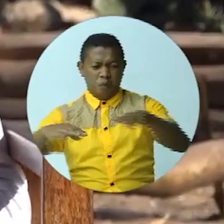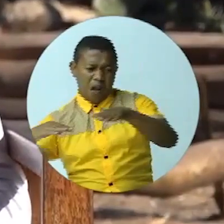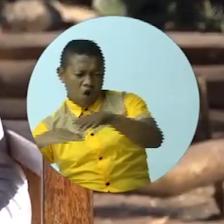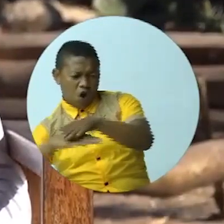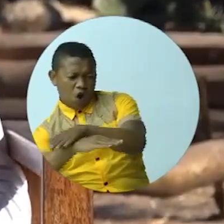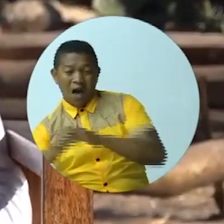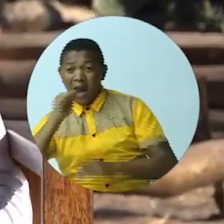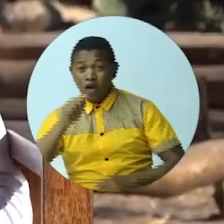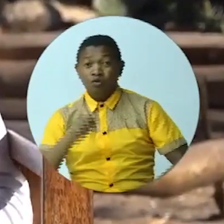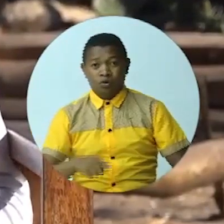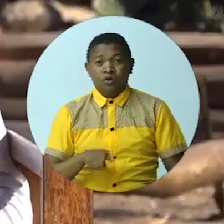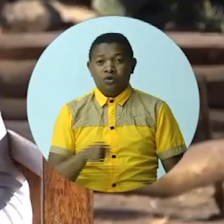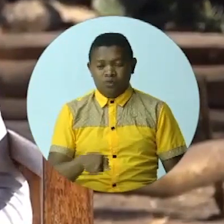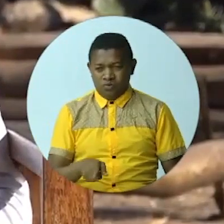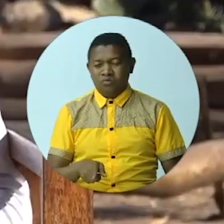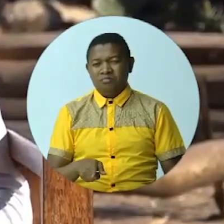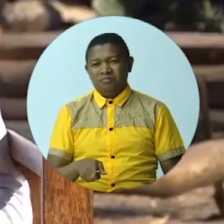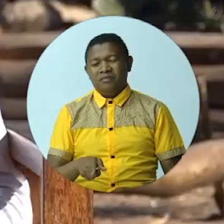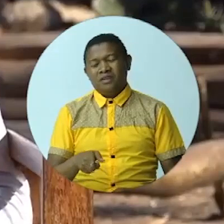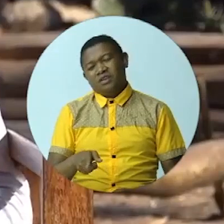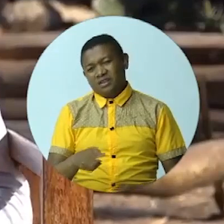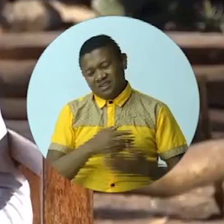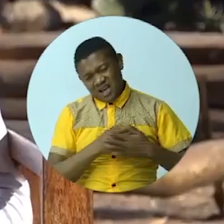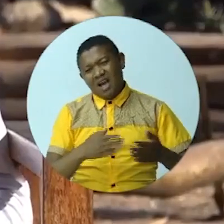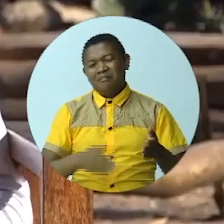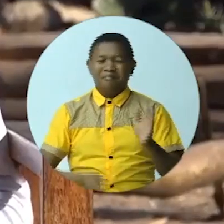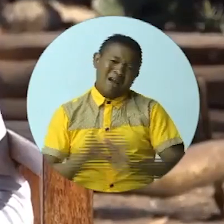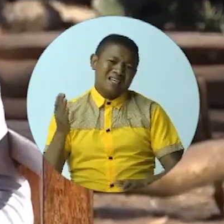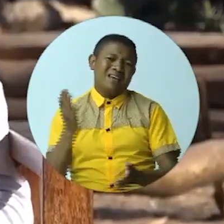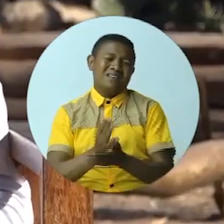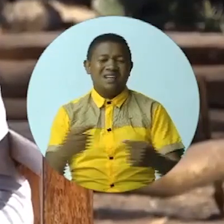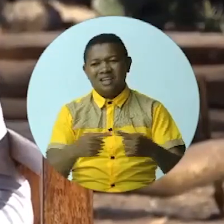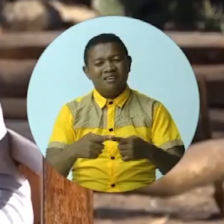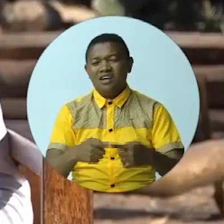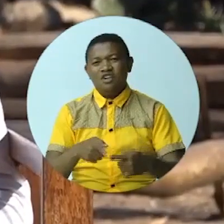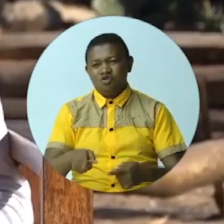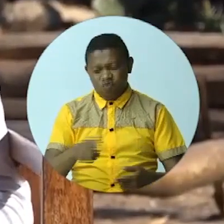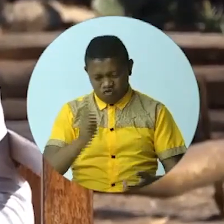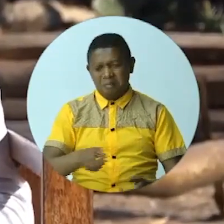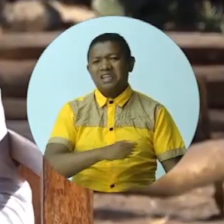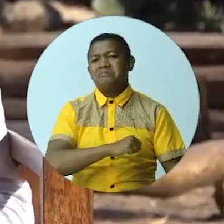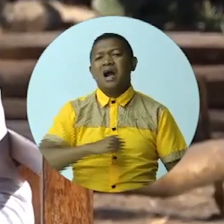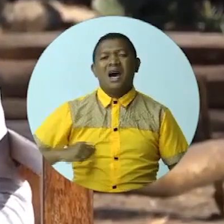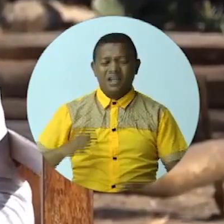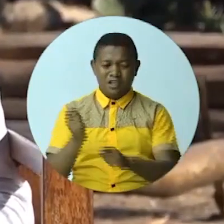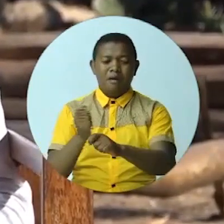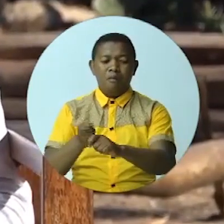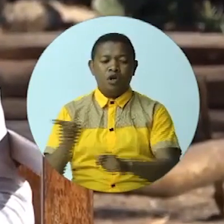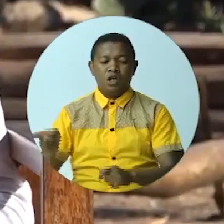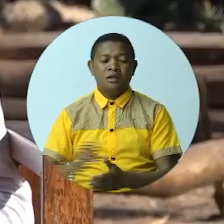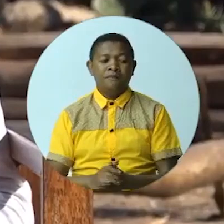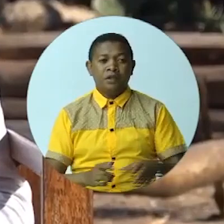tsy maintsy ho tanterahantsika sy atombontsika zany dia ny fanaovana pipeline ihany koa zay miala any